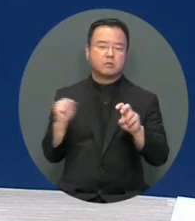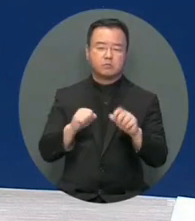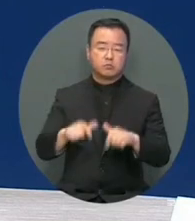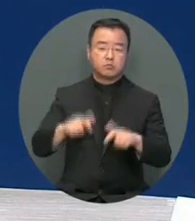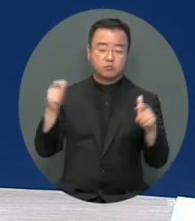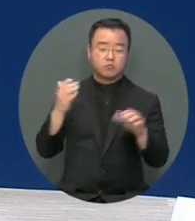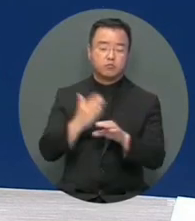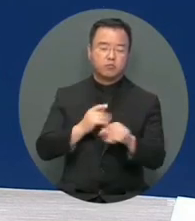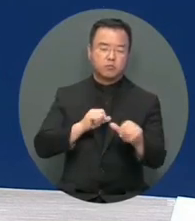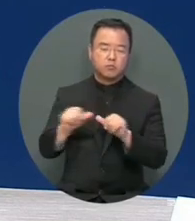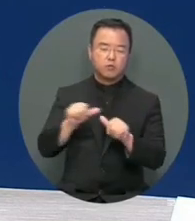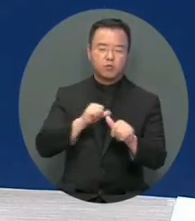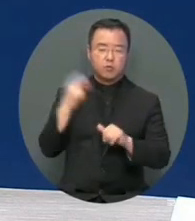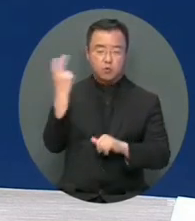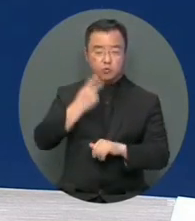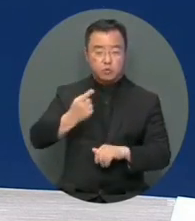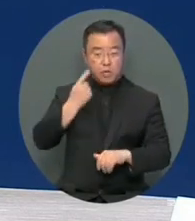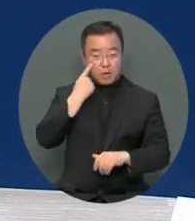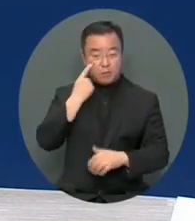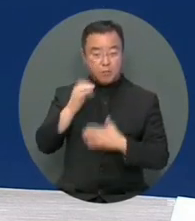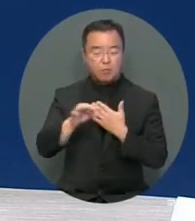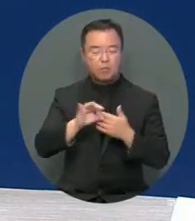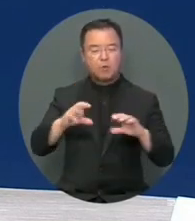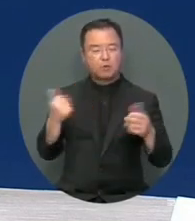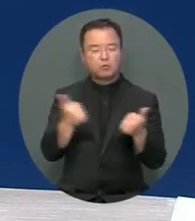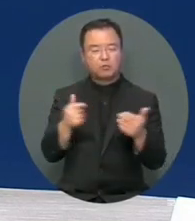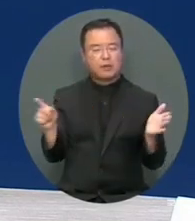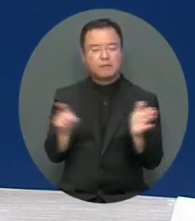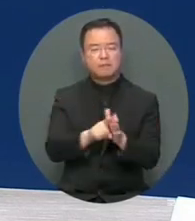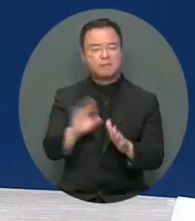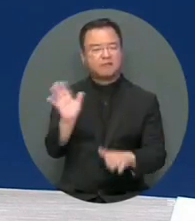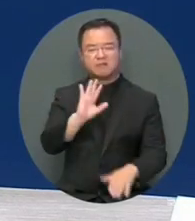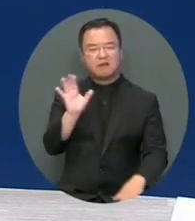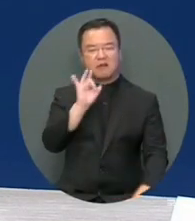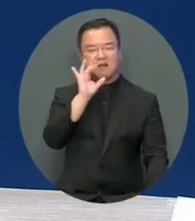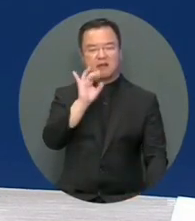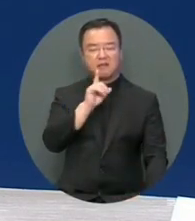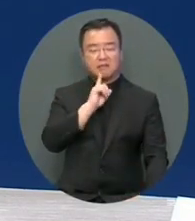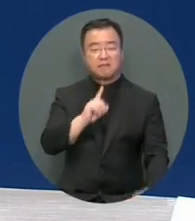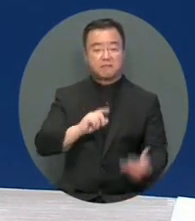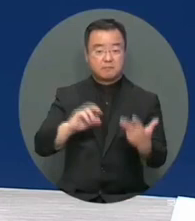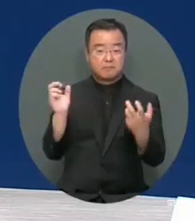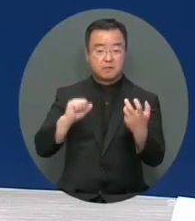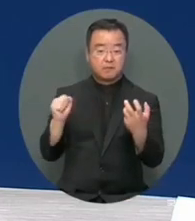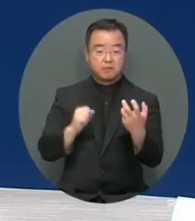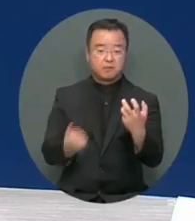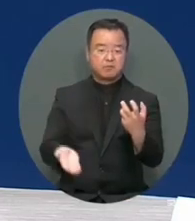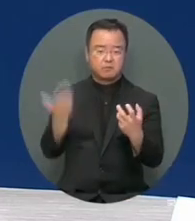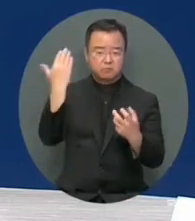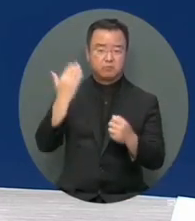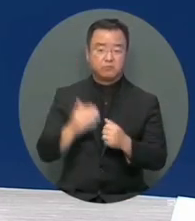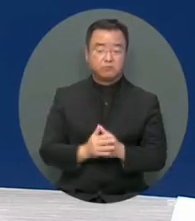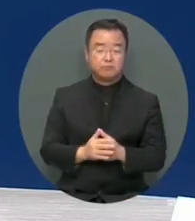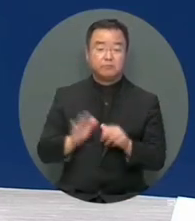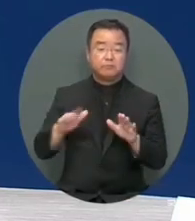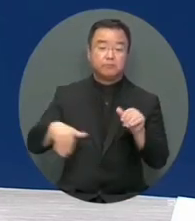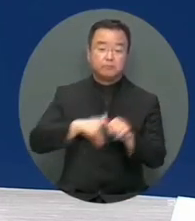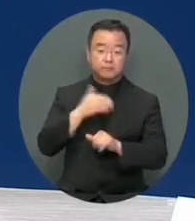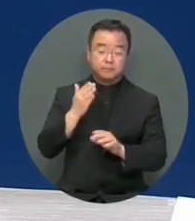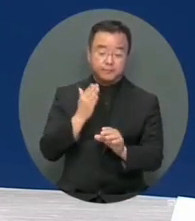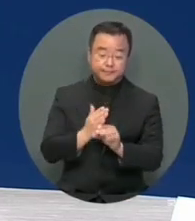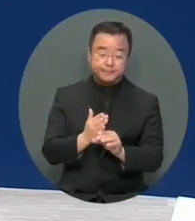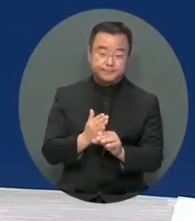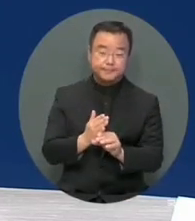대부분의 여론조사에서 국회에 대한 불신도가 80%가 훨씬 넘게 나타나고 있습니다. 이런 상황이기 때문에